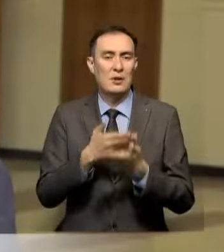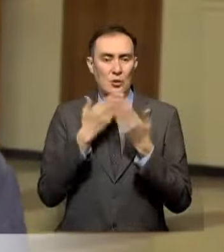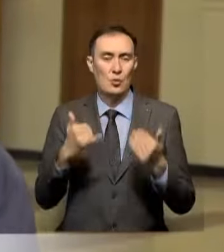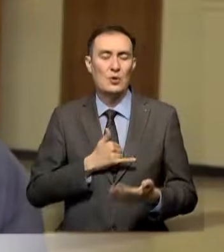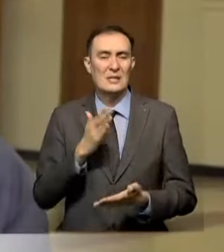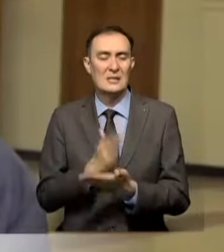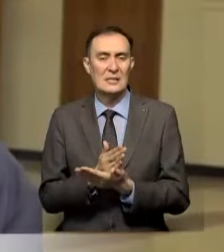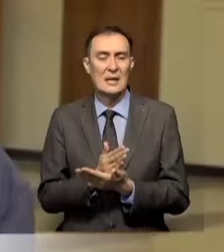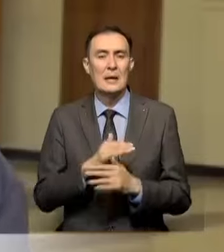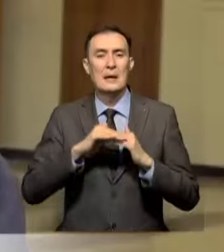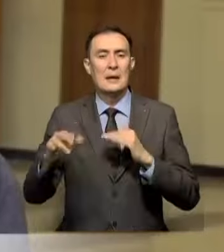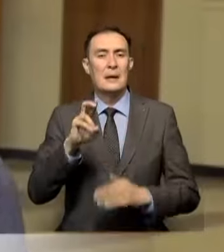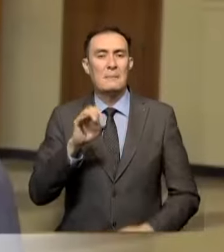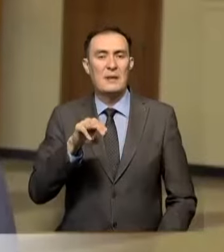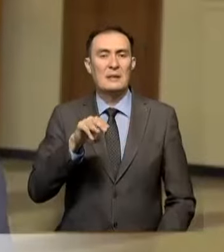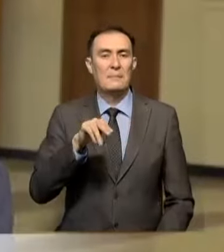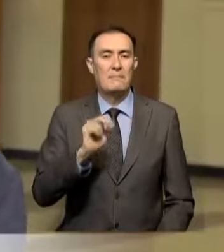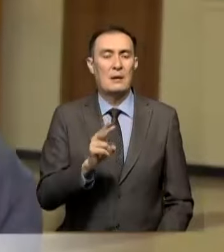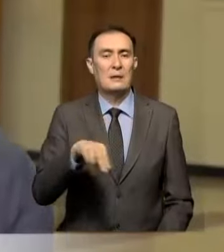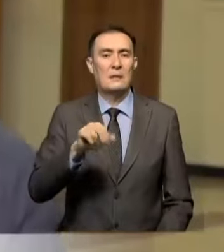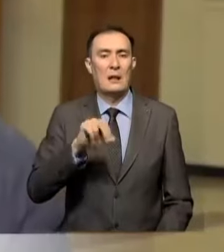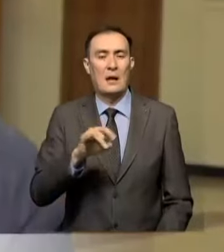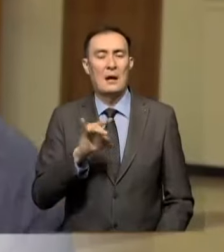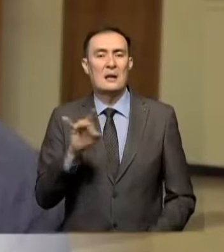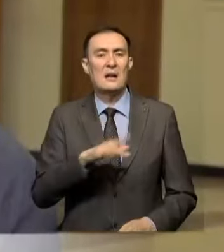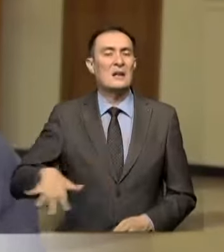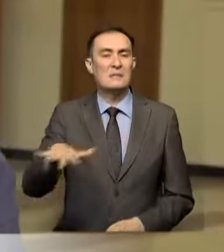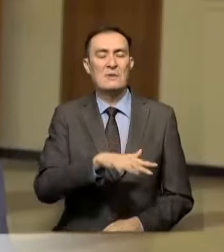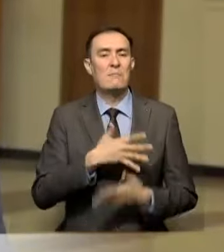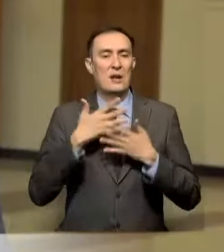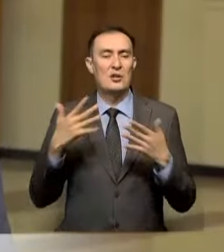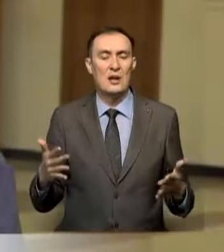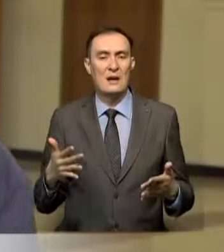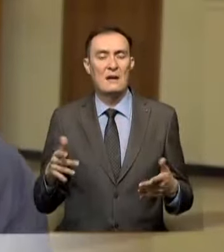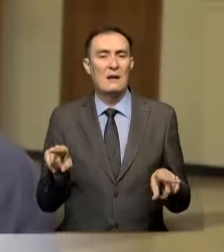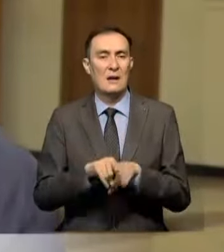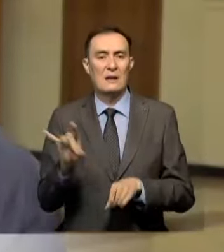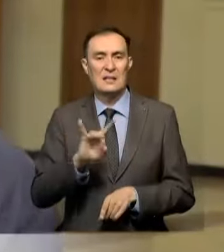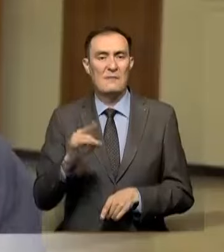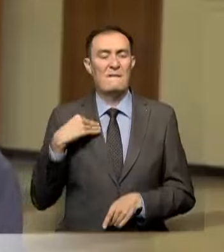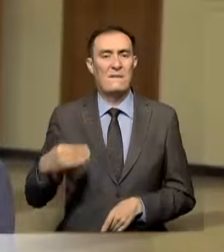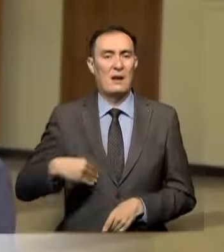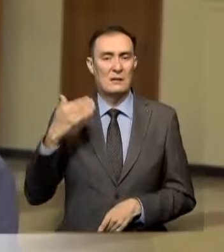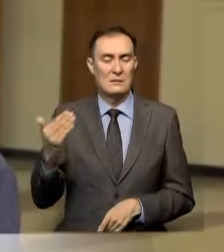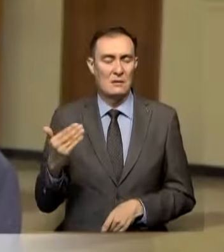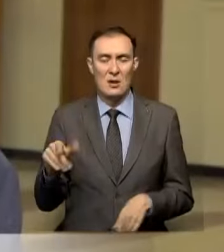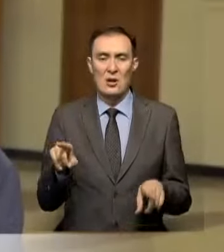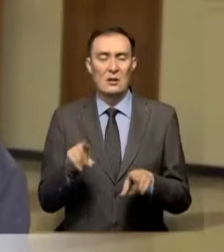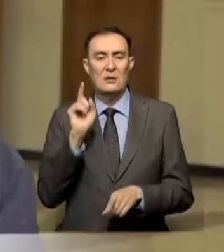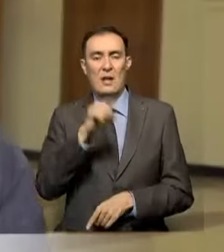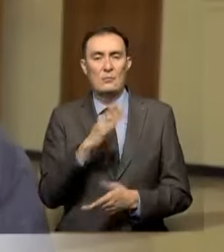есть Бетпакдала размером с Францию. Безжизненная степь. Там грамотно построены